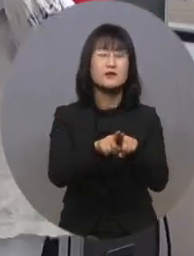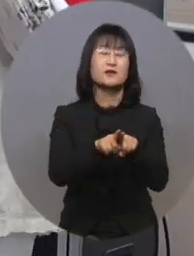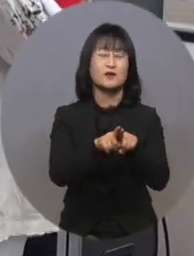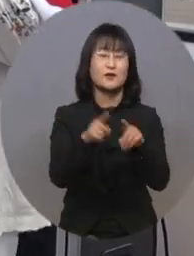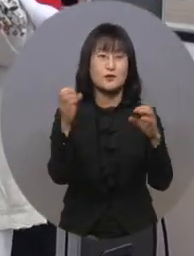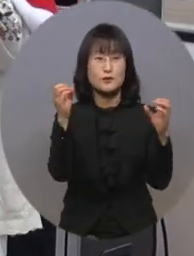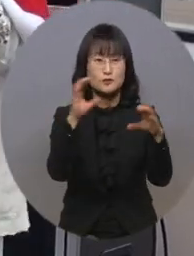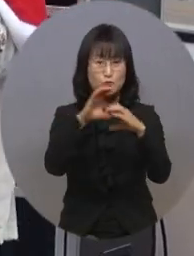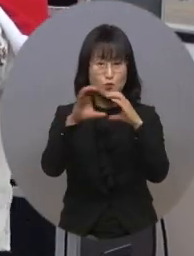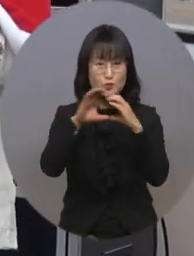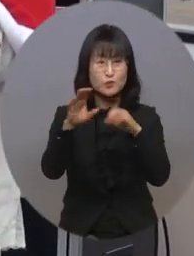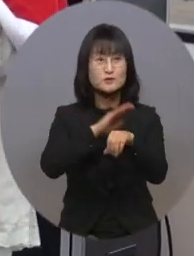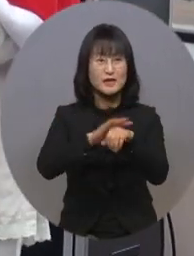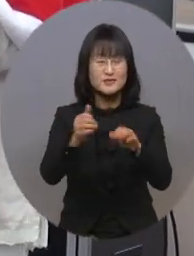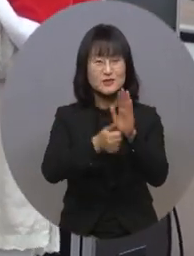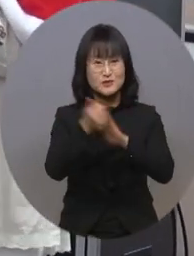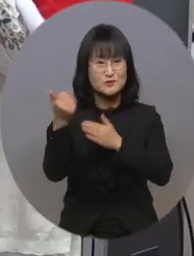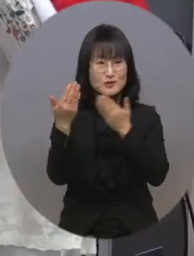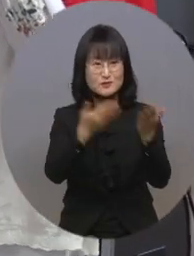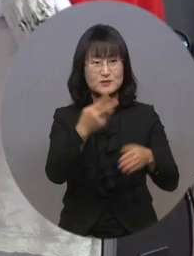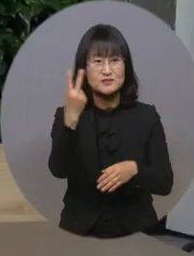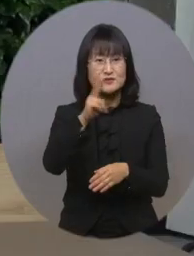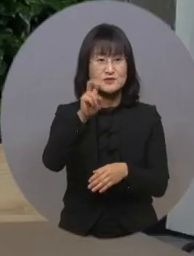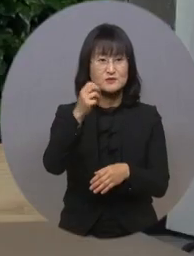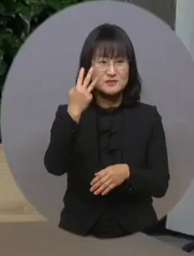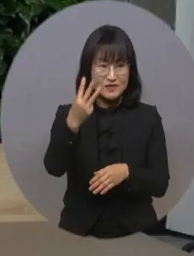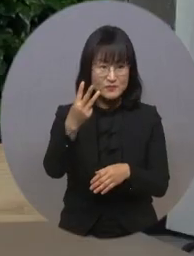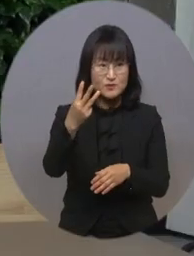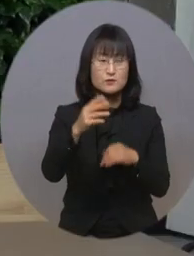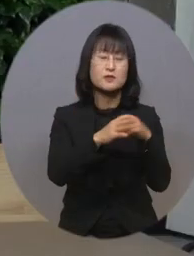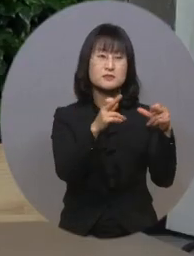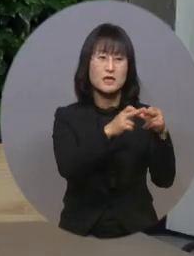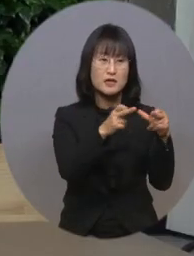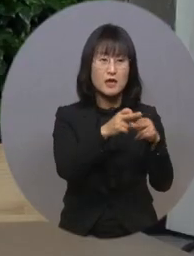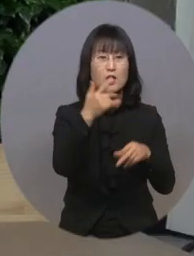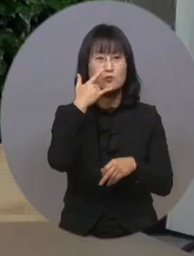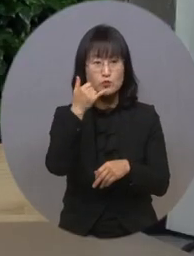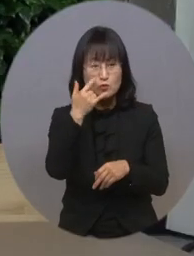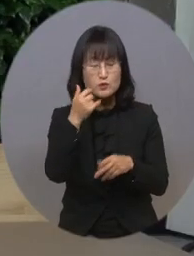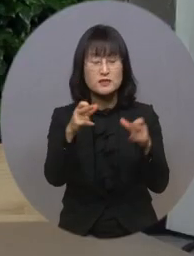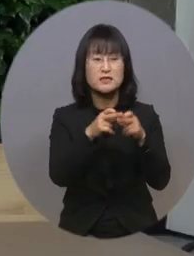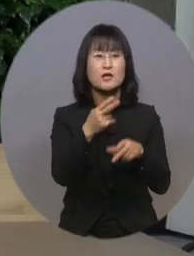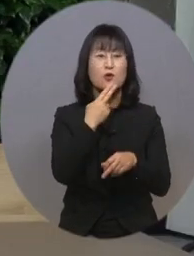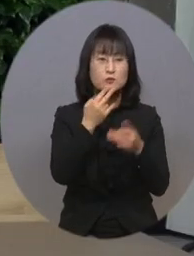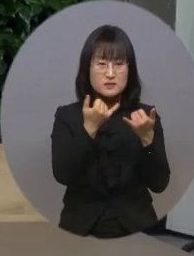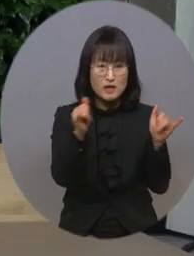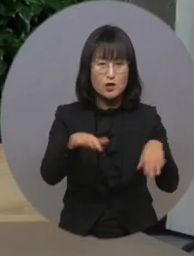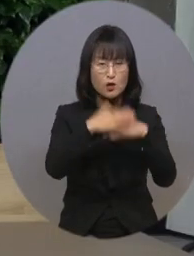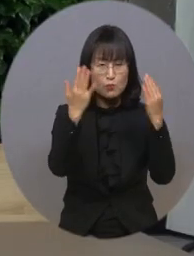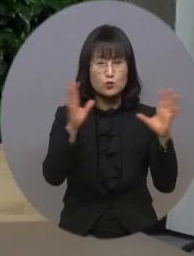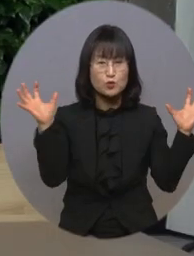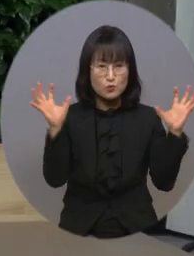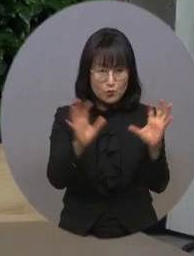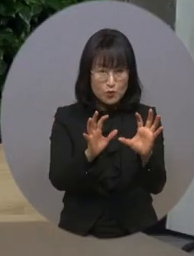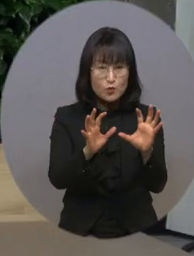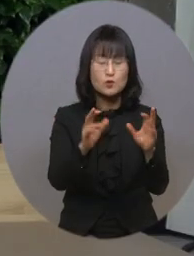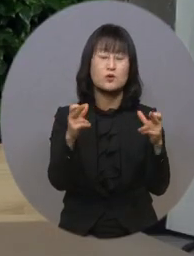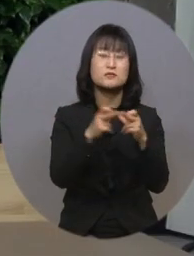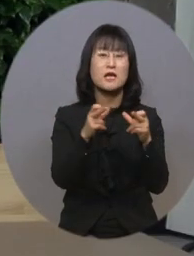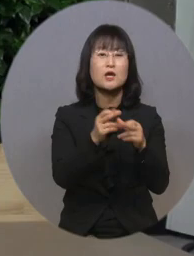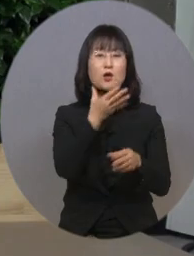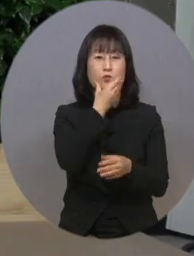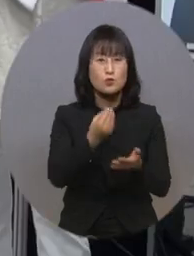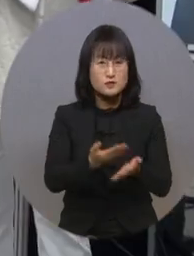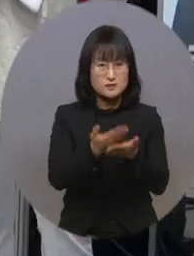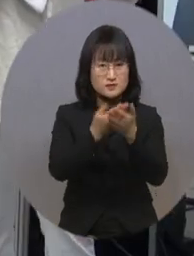조금이라도 희망을 주며 2023년도에는 장애인과 부모님 비장애인들이 함께 모여 장애인복지 증진을